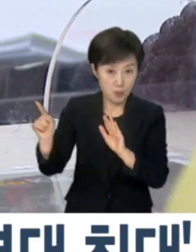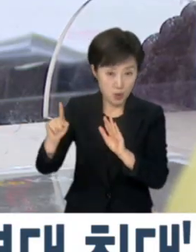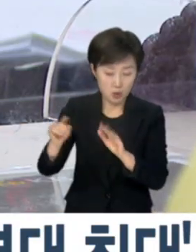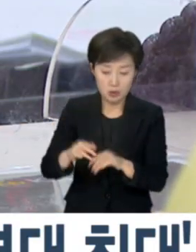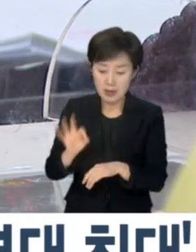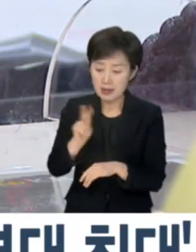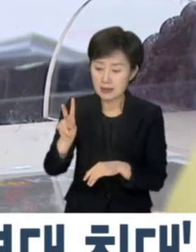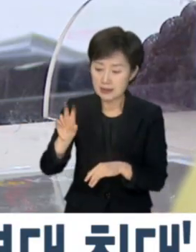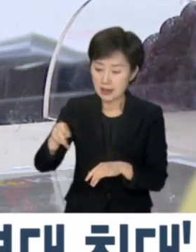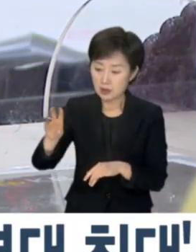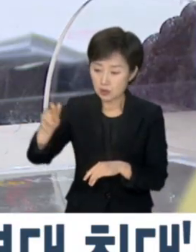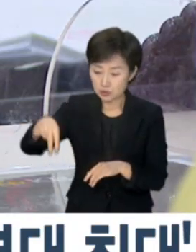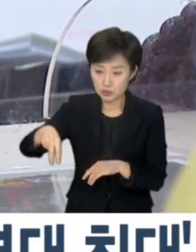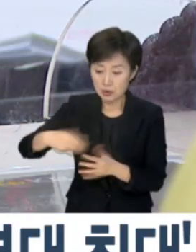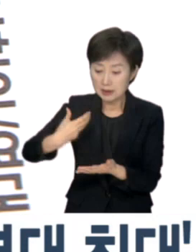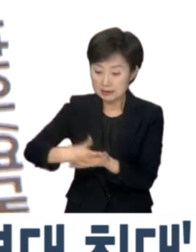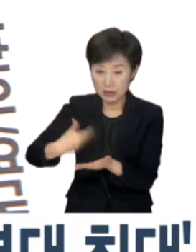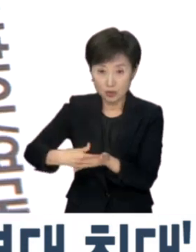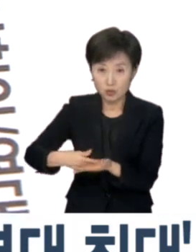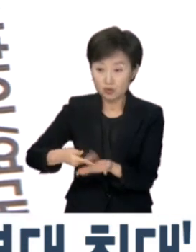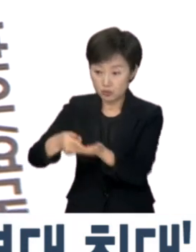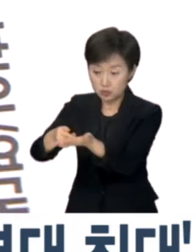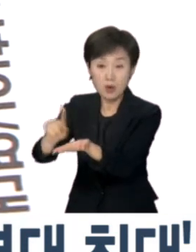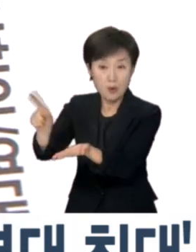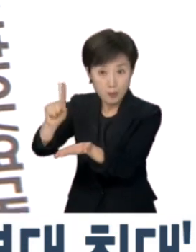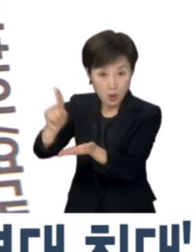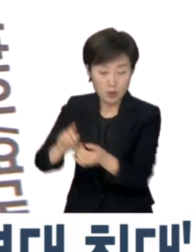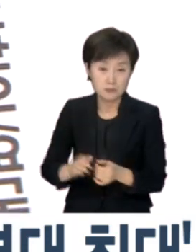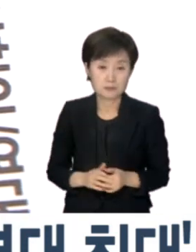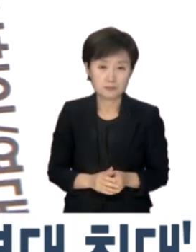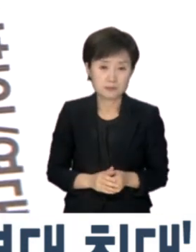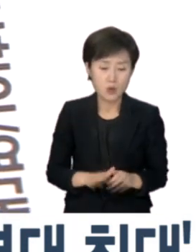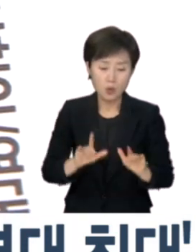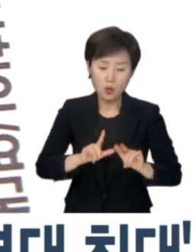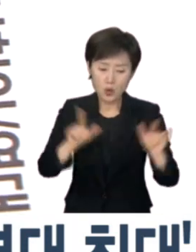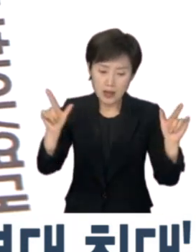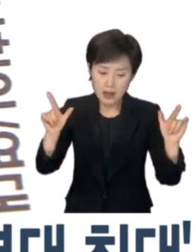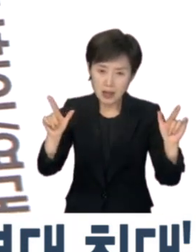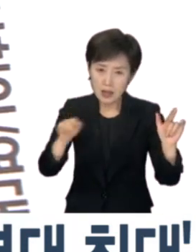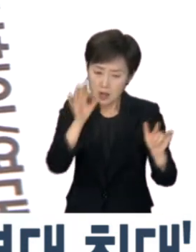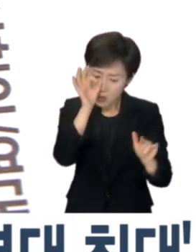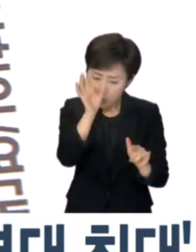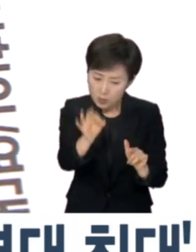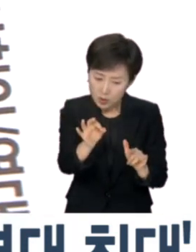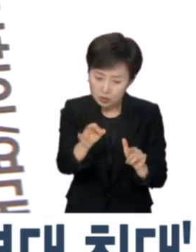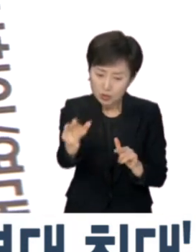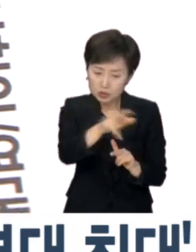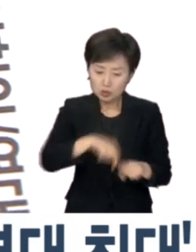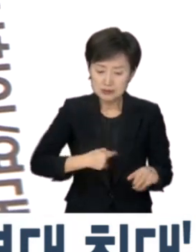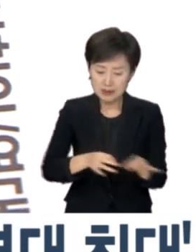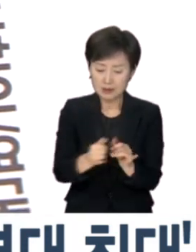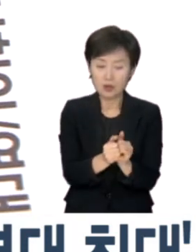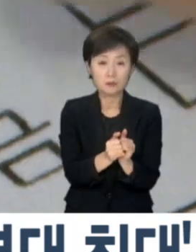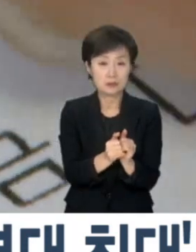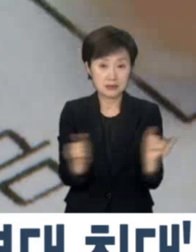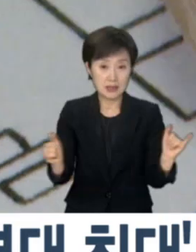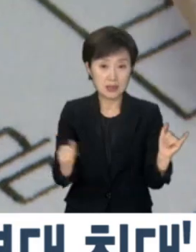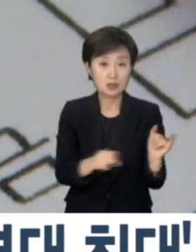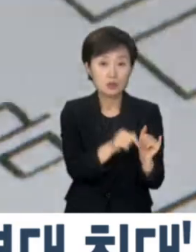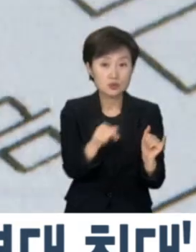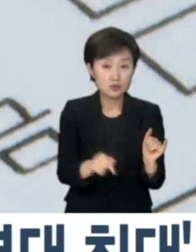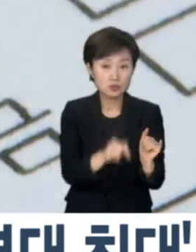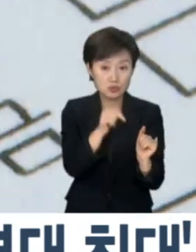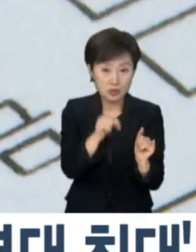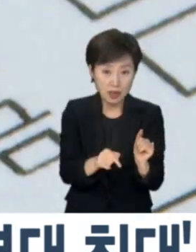소속 양경숙 더불어민주당 의원에게 제출한 자료를 보면 올해 2분기 말 기준 전국 자영업 다중 채무자의